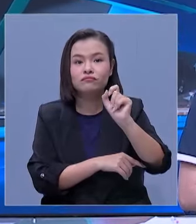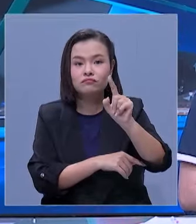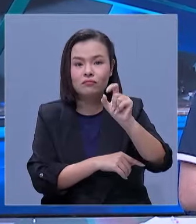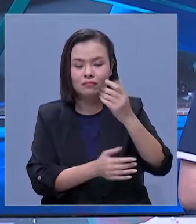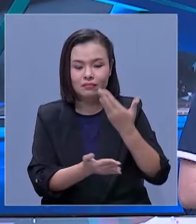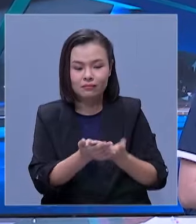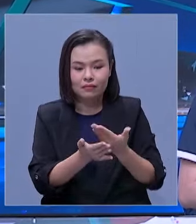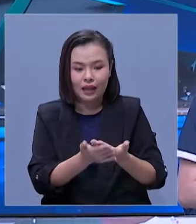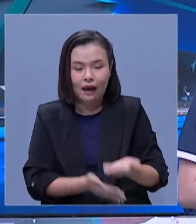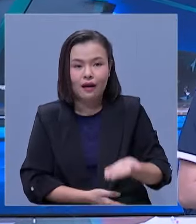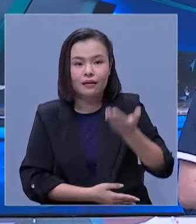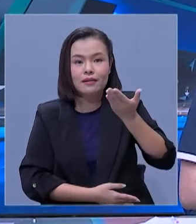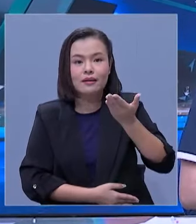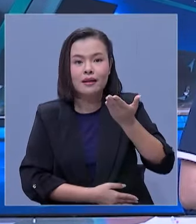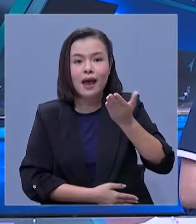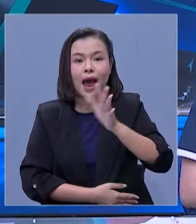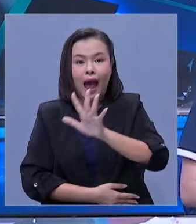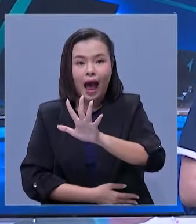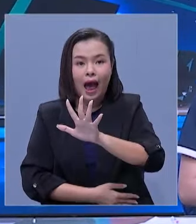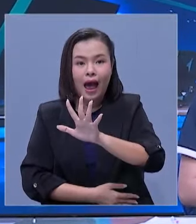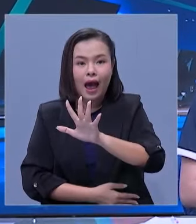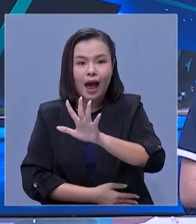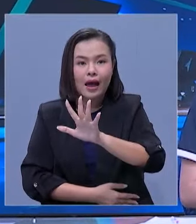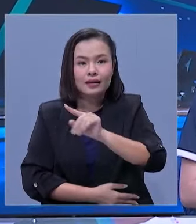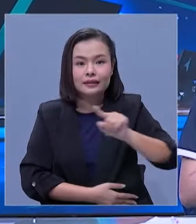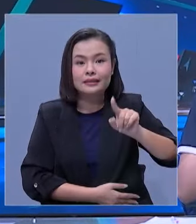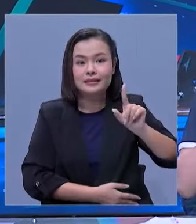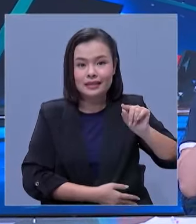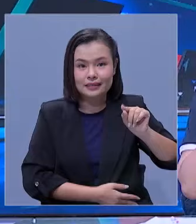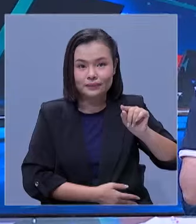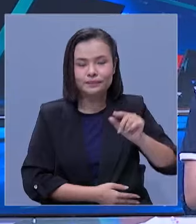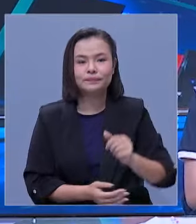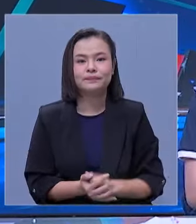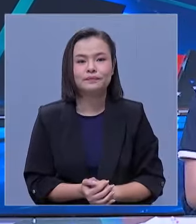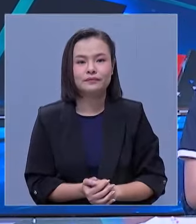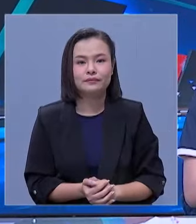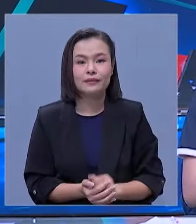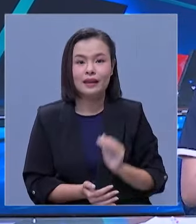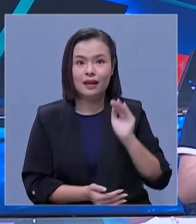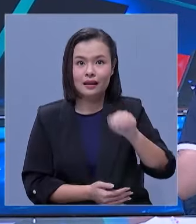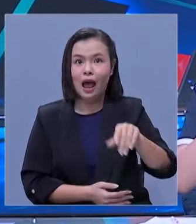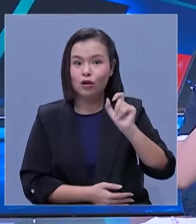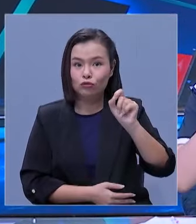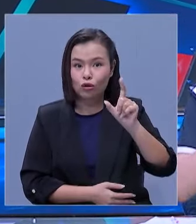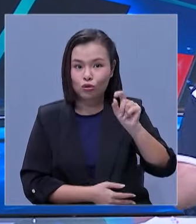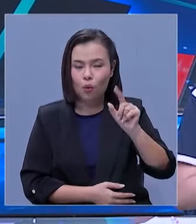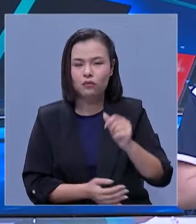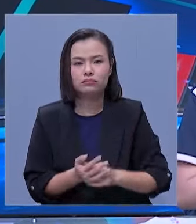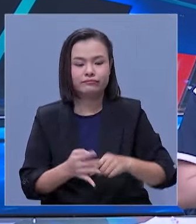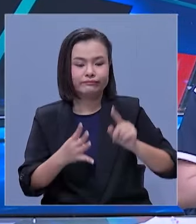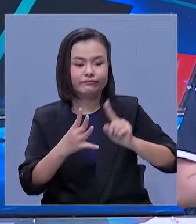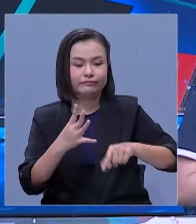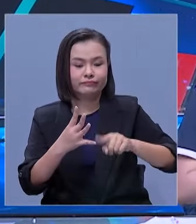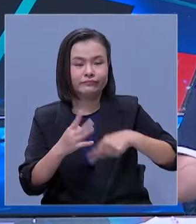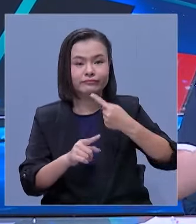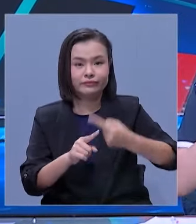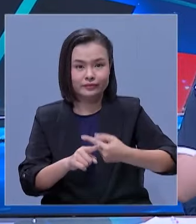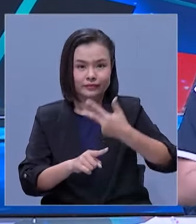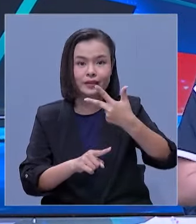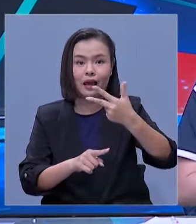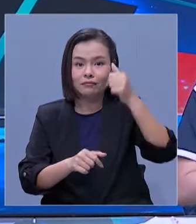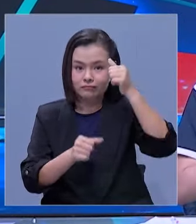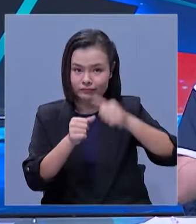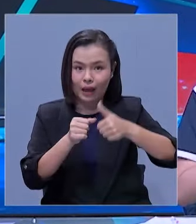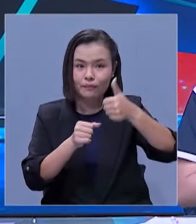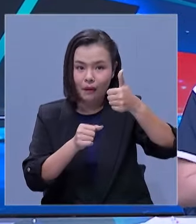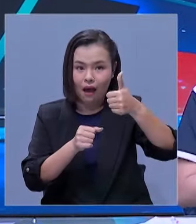วิถี 5บาทไม่เกิน20บาทเนี่ยนะครับอ่ะนอกจากค่าทางดวนจะขึ้นแล้วเดี๋ยวสิ้นเดือนมีนาคมนี้ค่ะยังจำได้ใช่